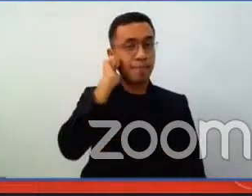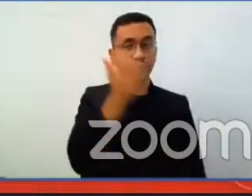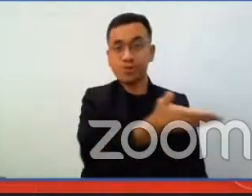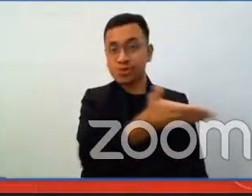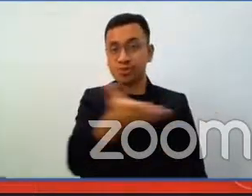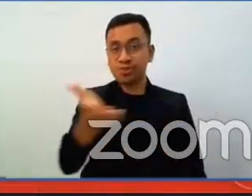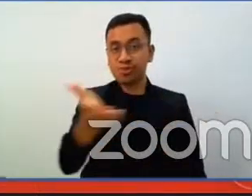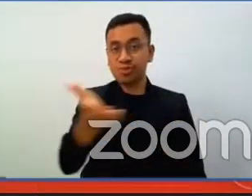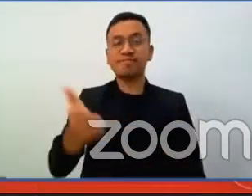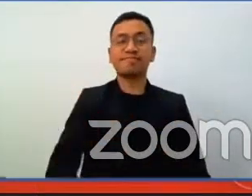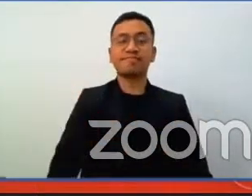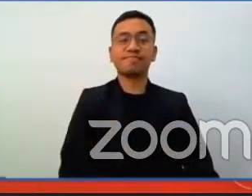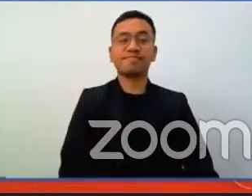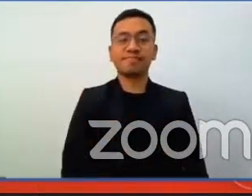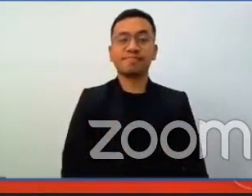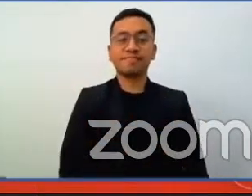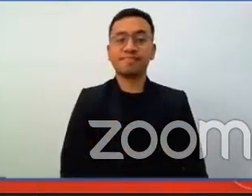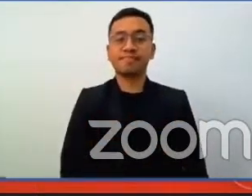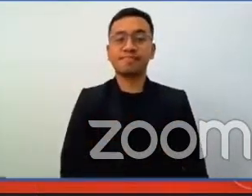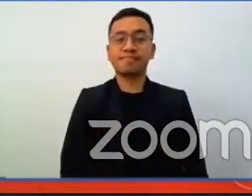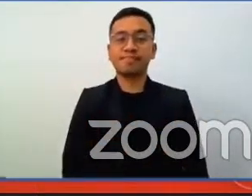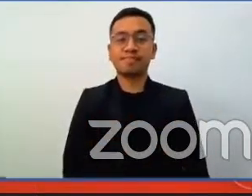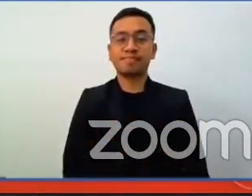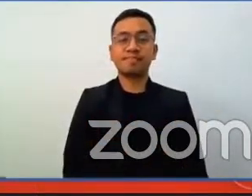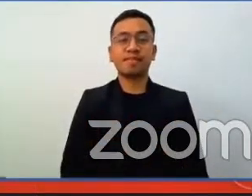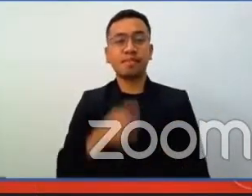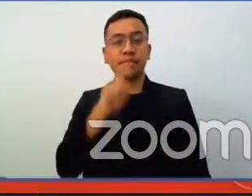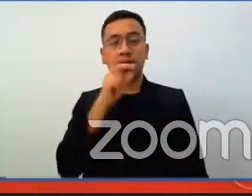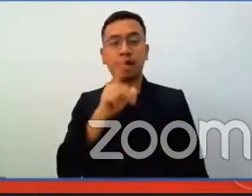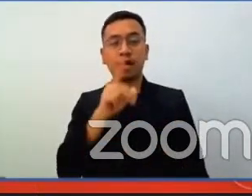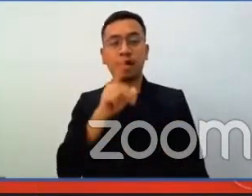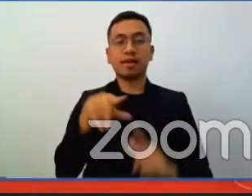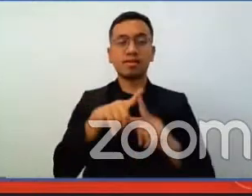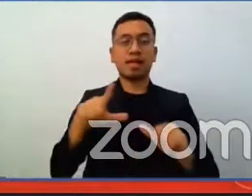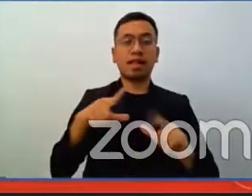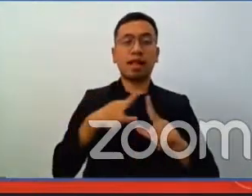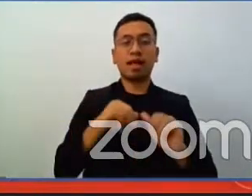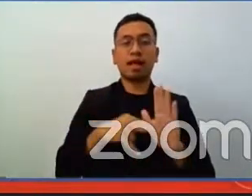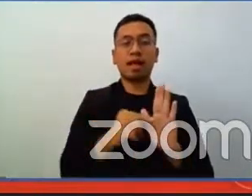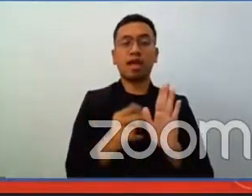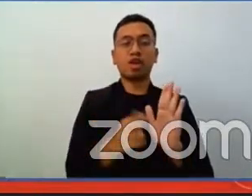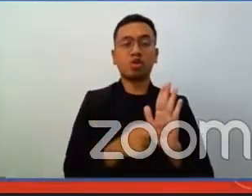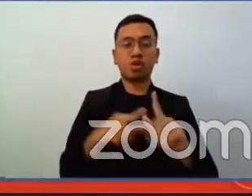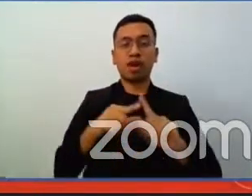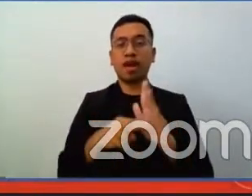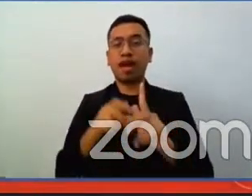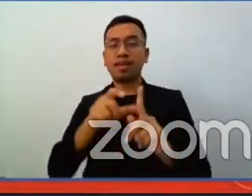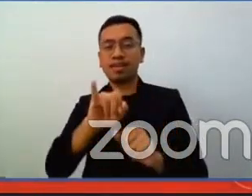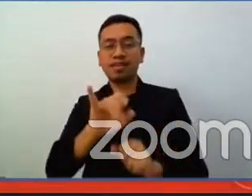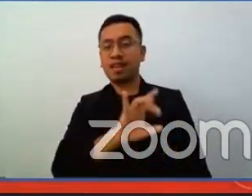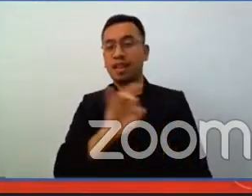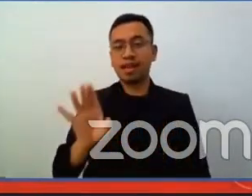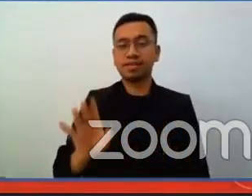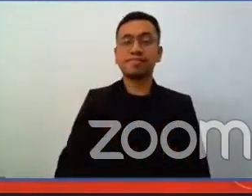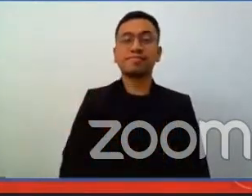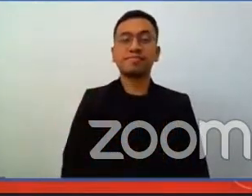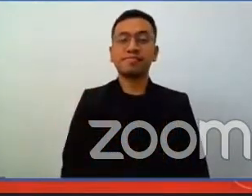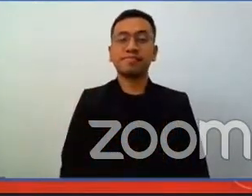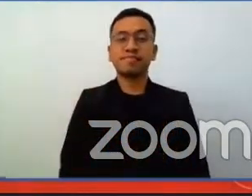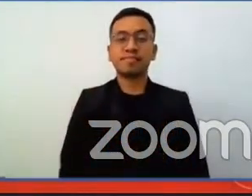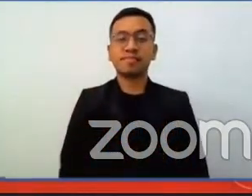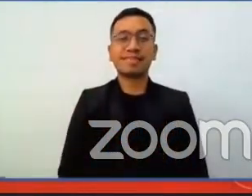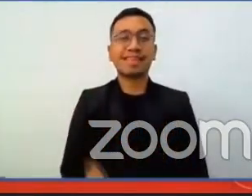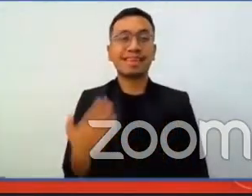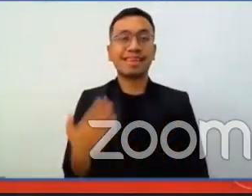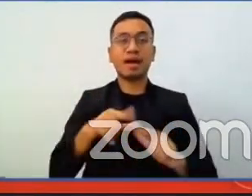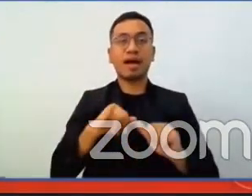banggakan, kemudian Pak Riza, Pak Ainun, Pak Andi. Kalau tadi Pak Ainun